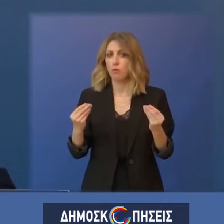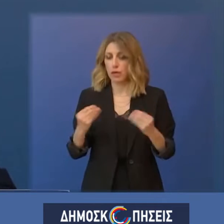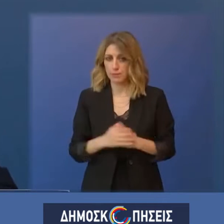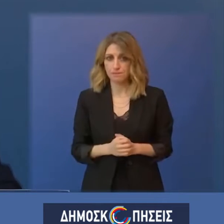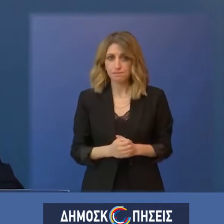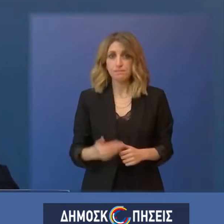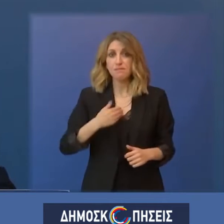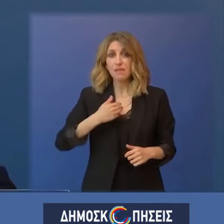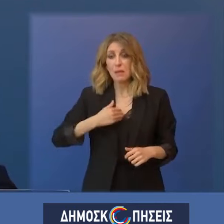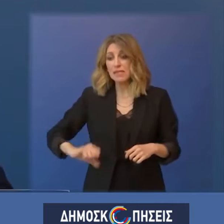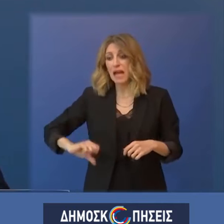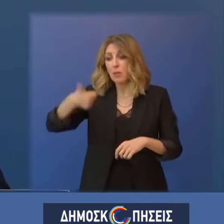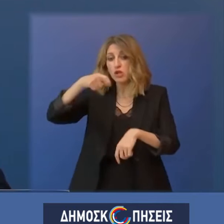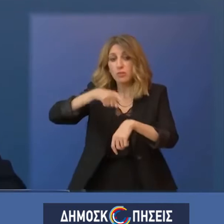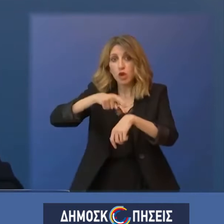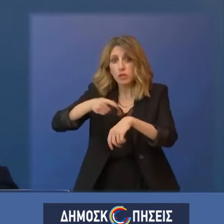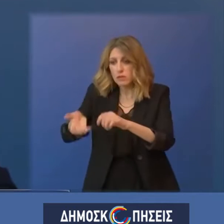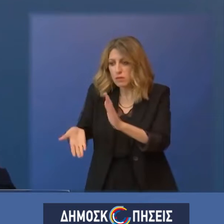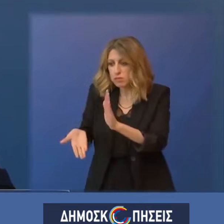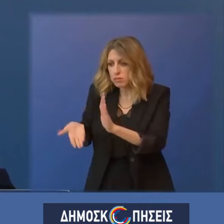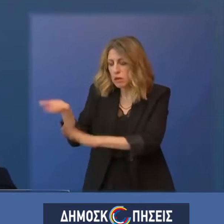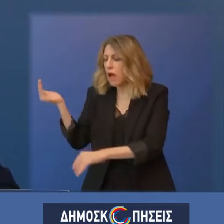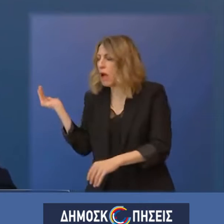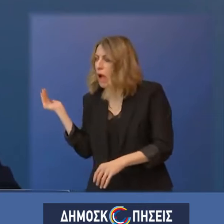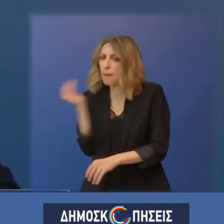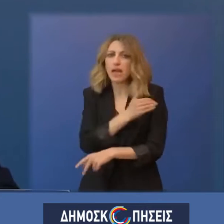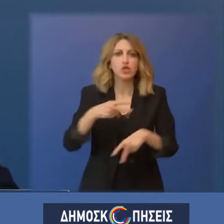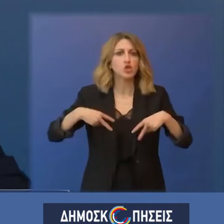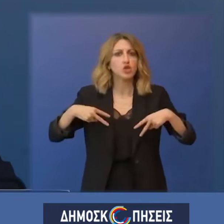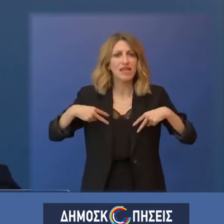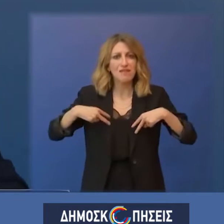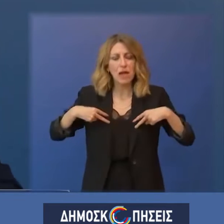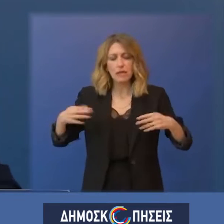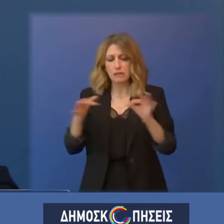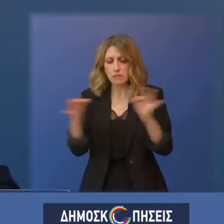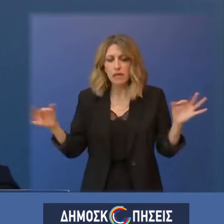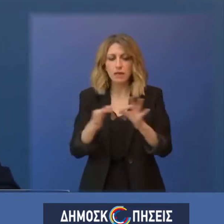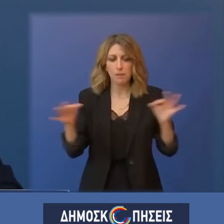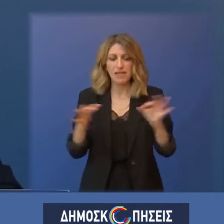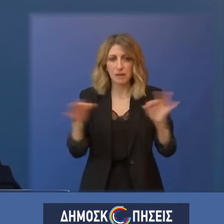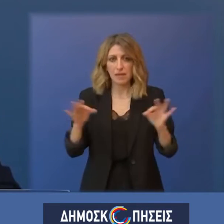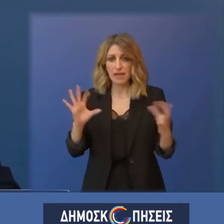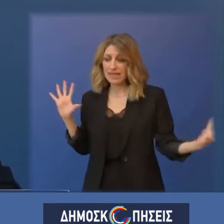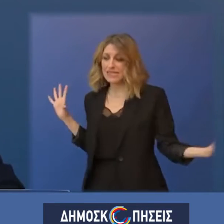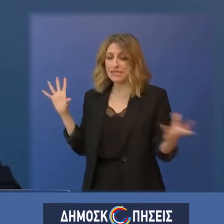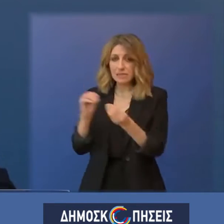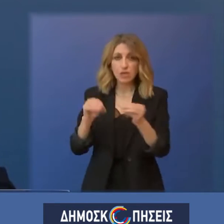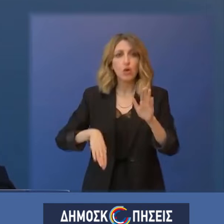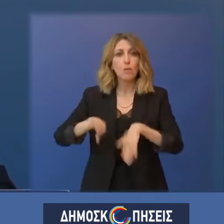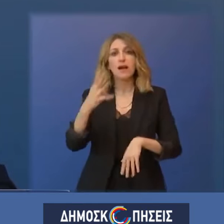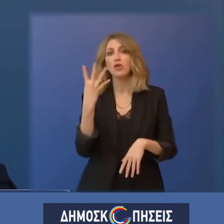η κυβέρνησή μας αντέδρασε. Μέχρι σήμερα έχουν διατεθεί για τη στήριξη νοικοκυριών και επιχειρήσεων πάνω από 4 δισεκατομμύρια